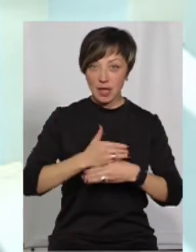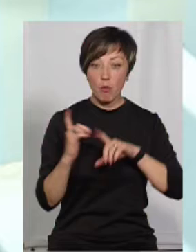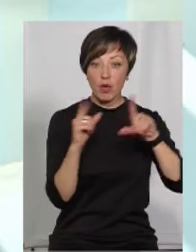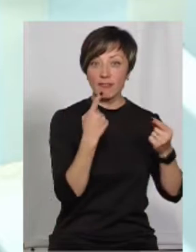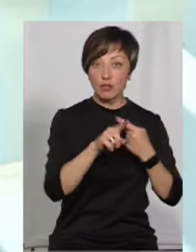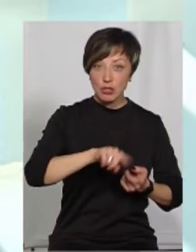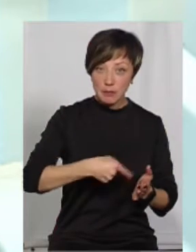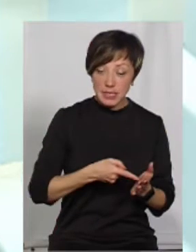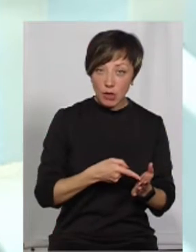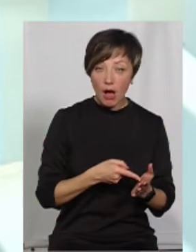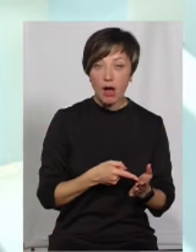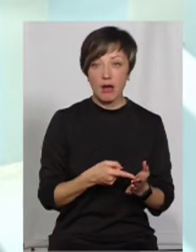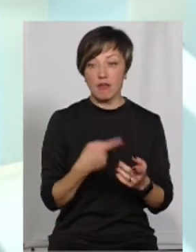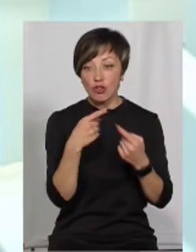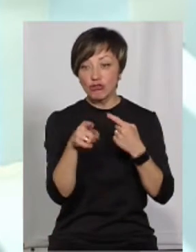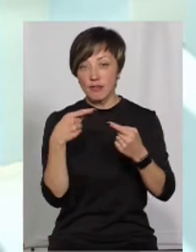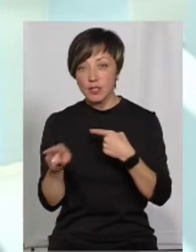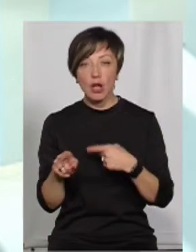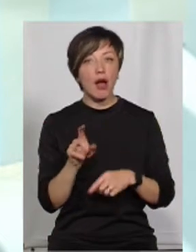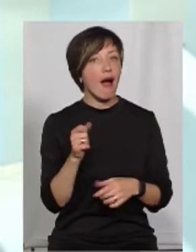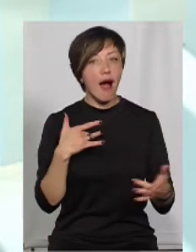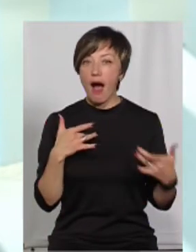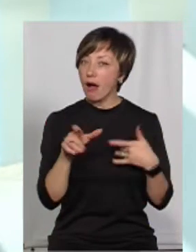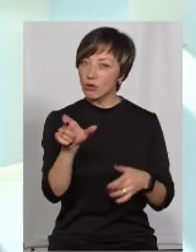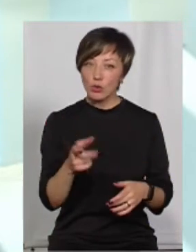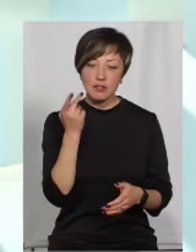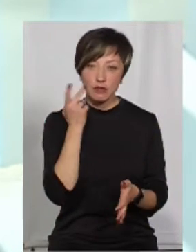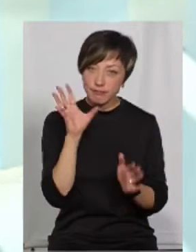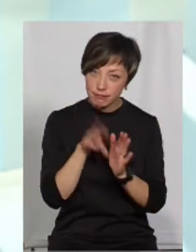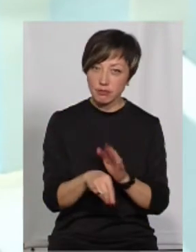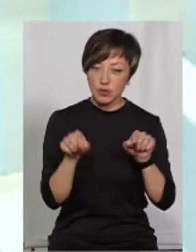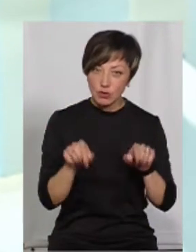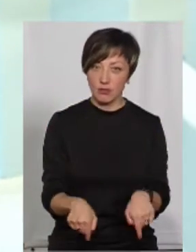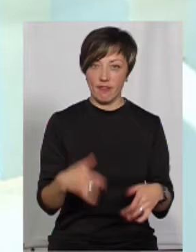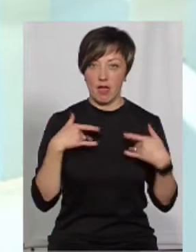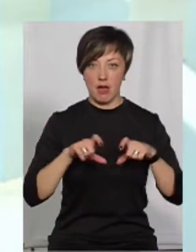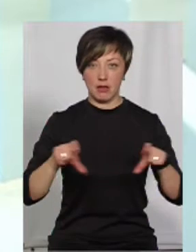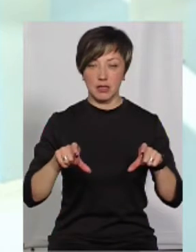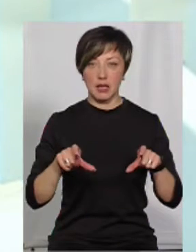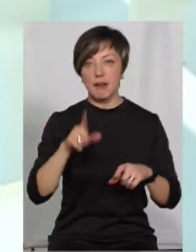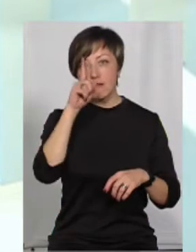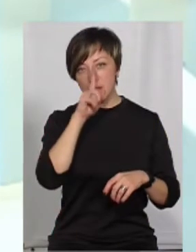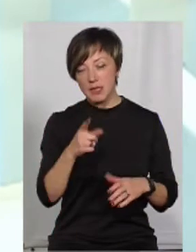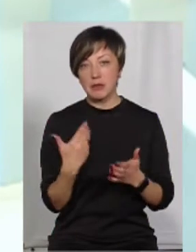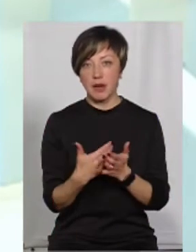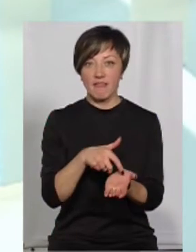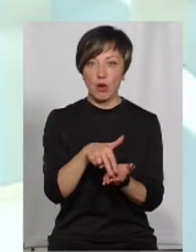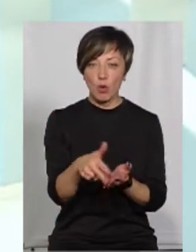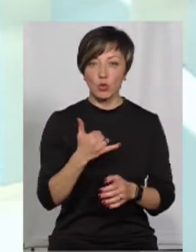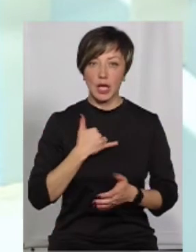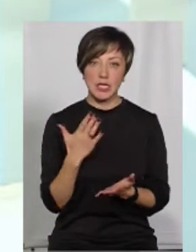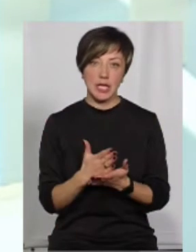в інше місто, поставити виставу, а потім в інше, то актор завжди задіяний в діючому репертуарі. Тобто, в місяць він виходить, в